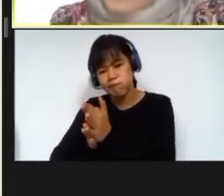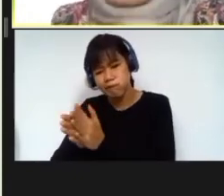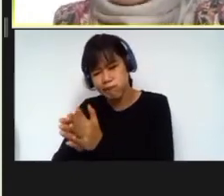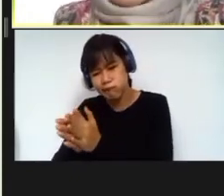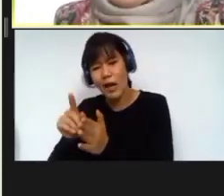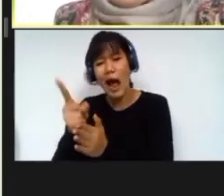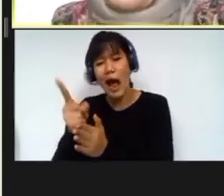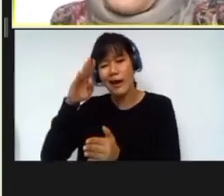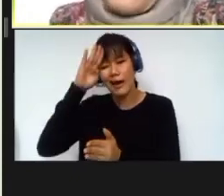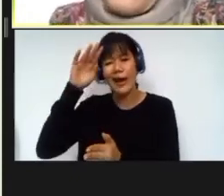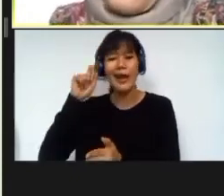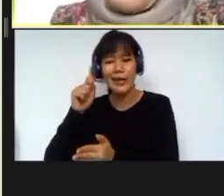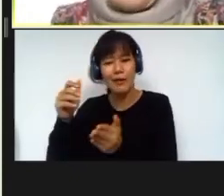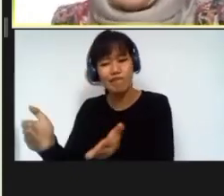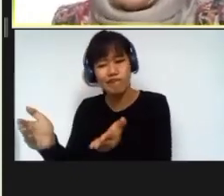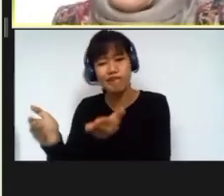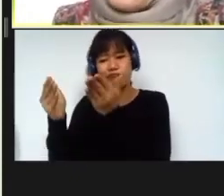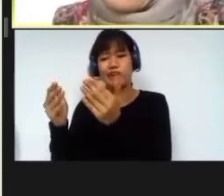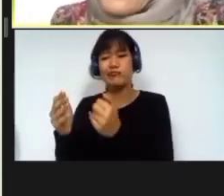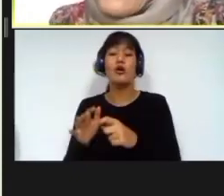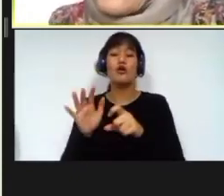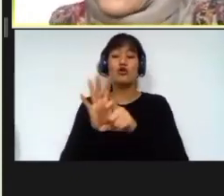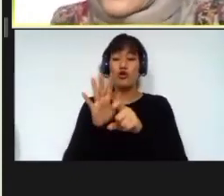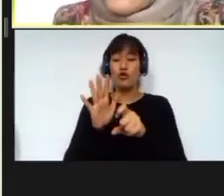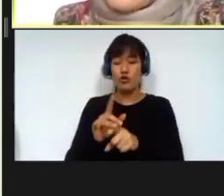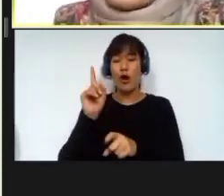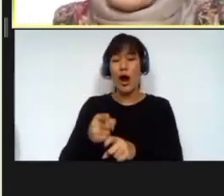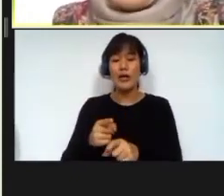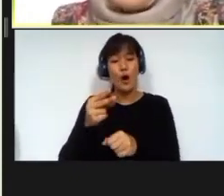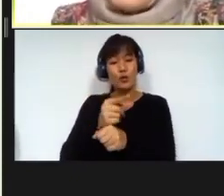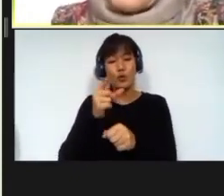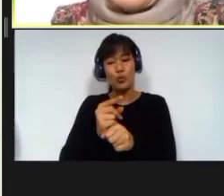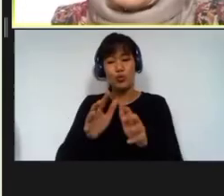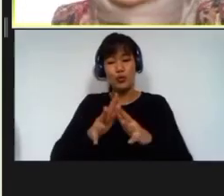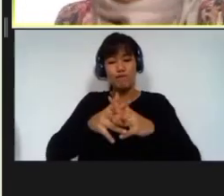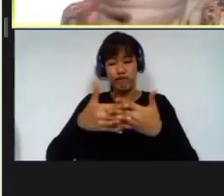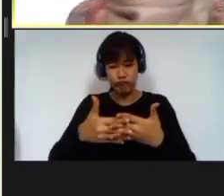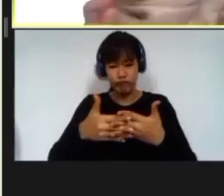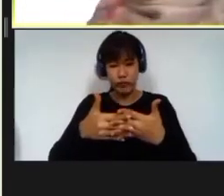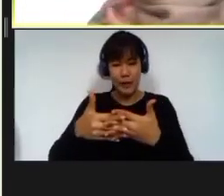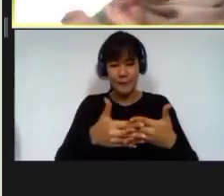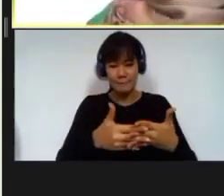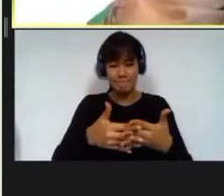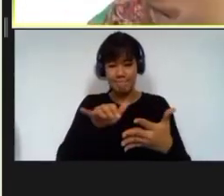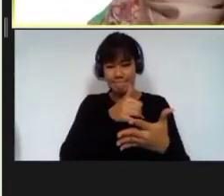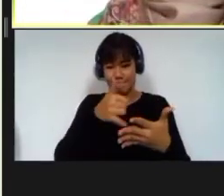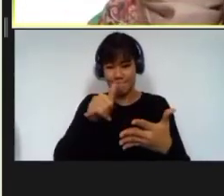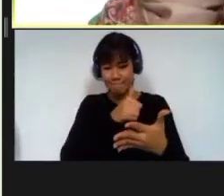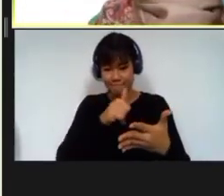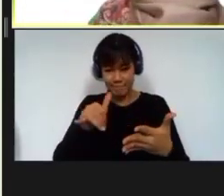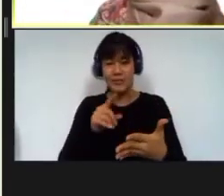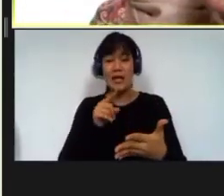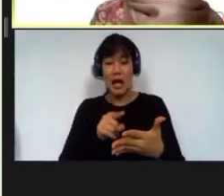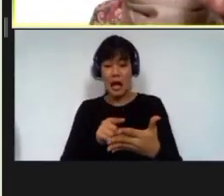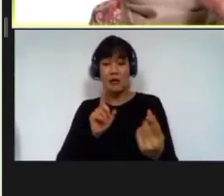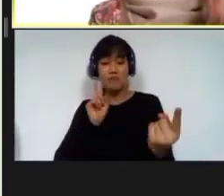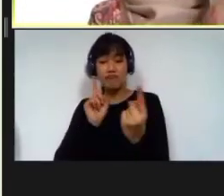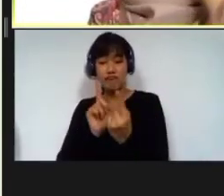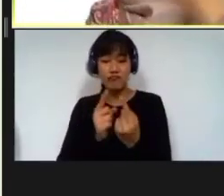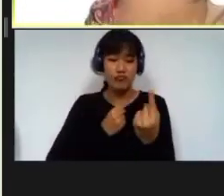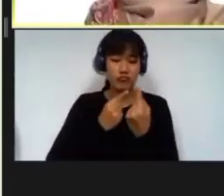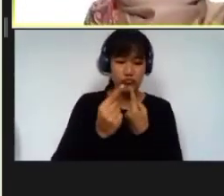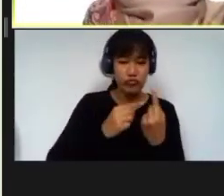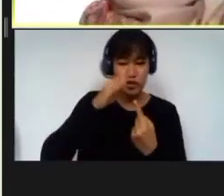Contoh, ada guru Al-Quran Hadis yang kemudian setelah kita berdiskusi tentang gender,